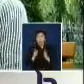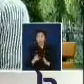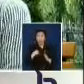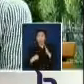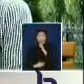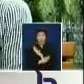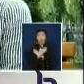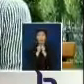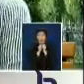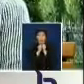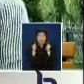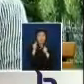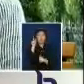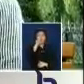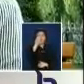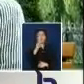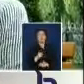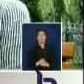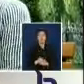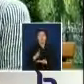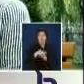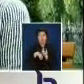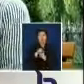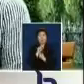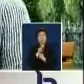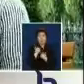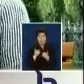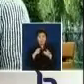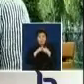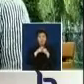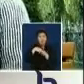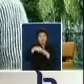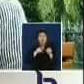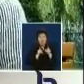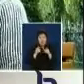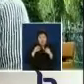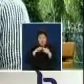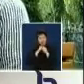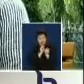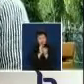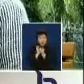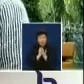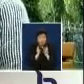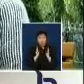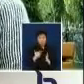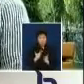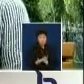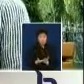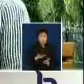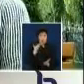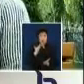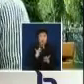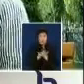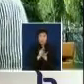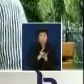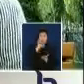คือว่าอย่างเช่นในเรื่องของการเศรษฐกิจต่างๆผันผวนเนี่ยนอกจากนักลงทุนหรือผู้ที่มีรายได้สูงแล้วก็จะลงทุน